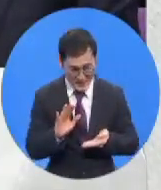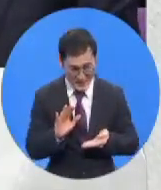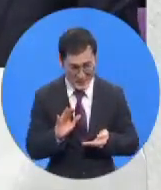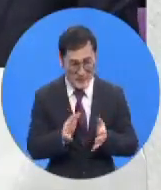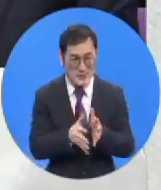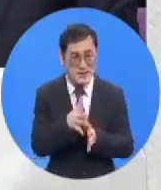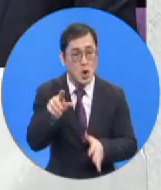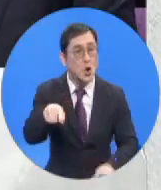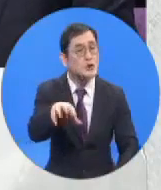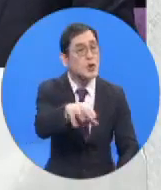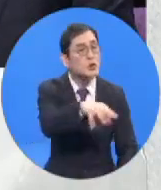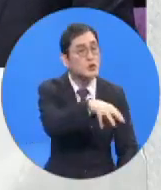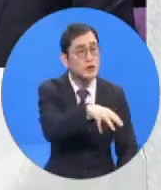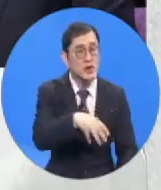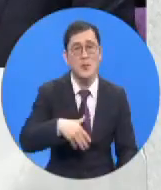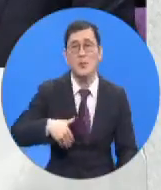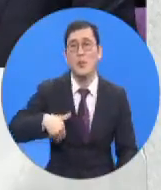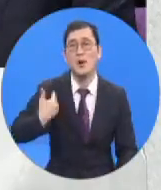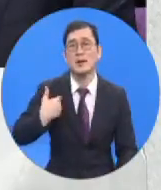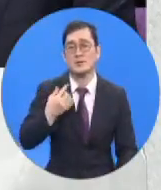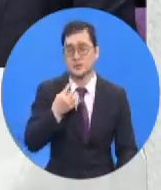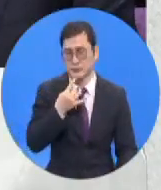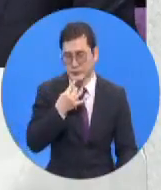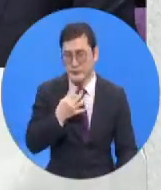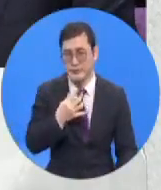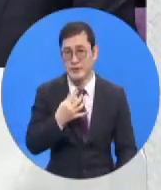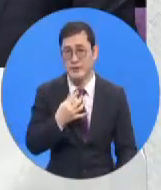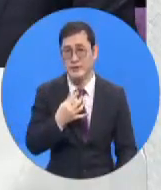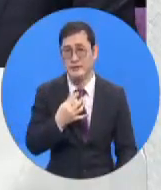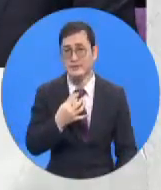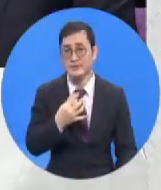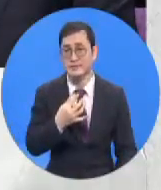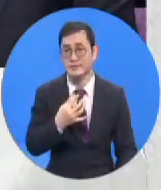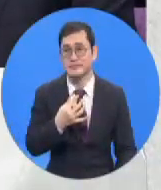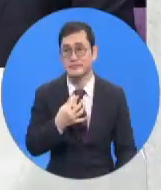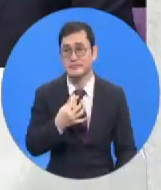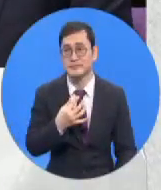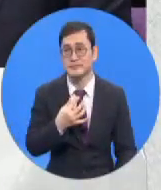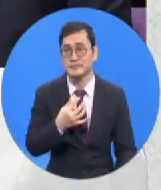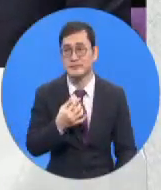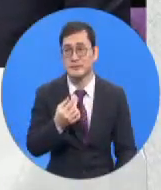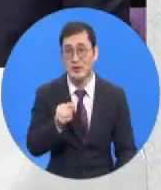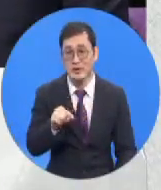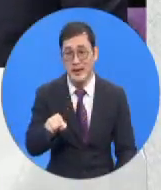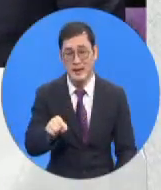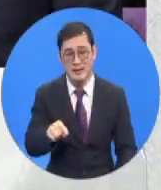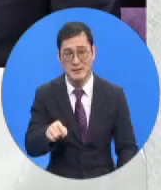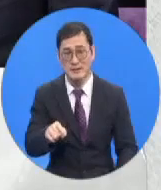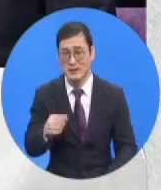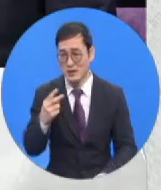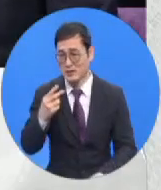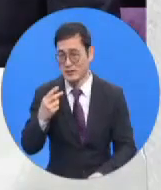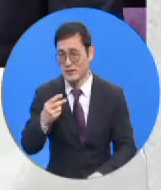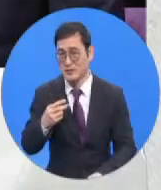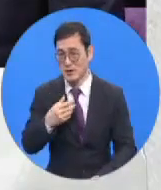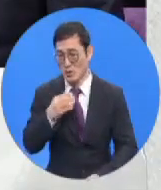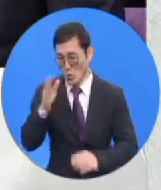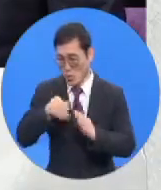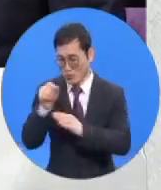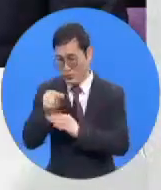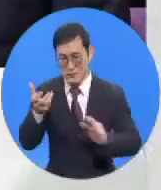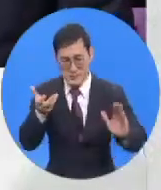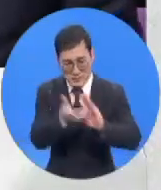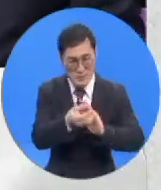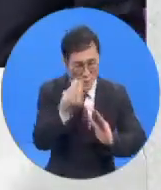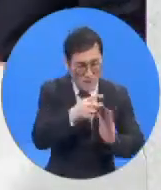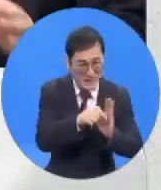어디에 있는지를 몰랐을 뿐이지 현장에서 그 집행을 방해한 것이 아니기 때문에 죄가 아니다. 이랬다는